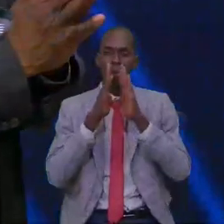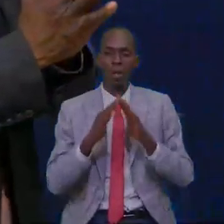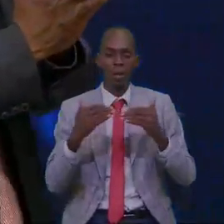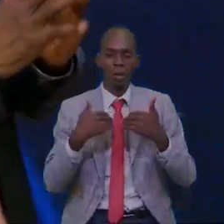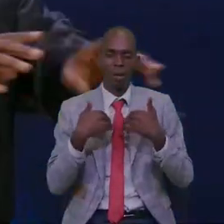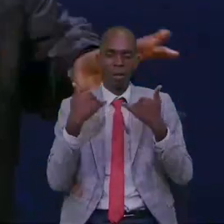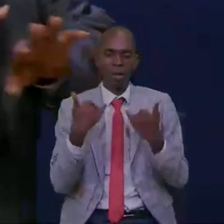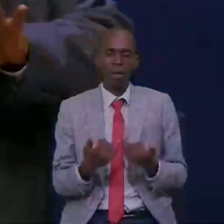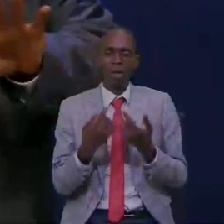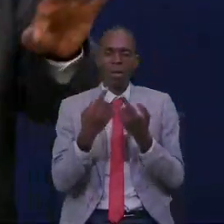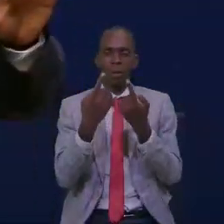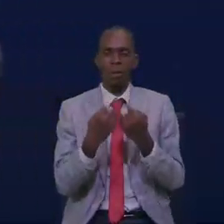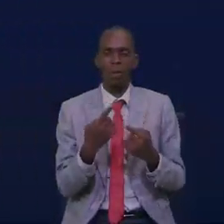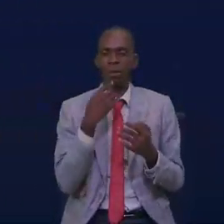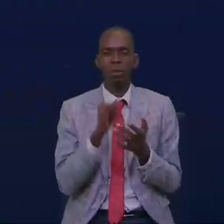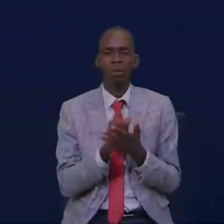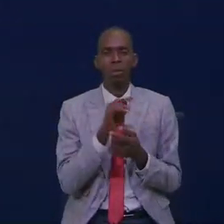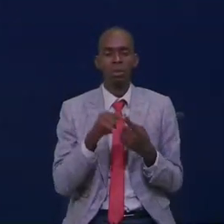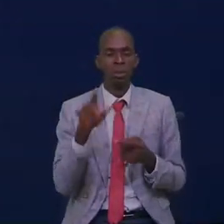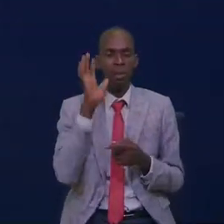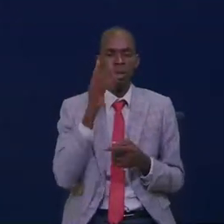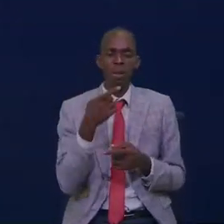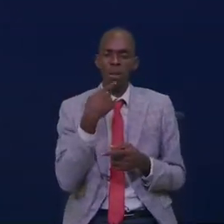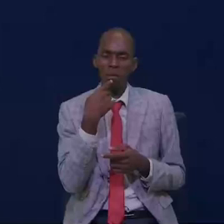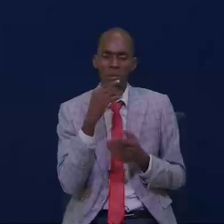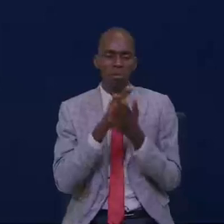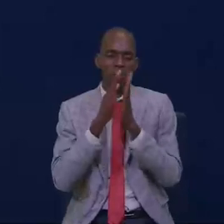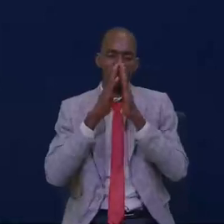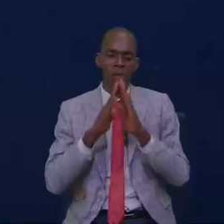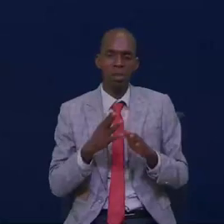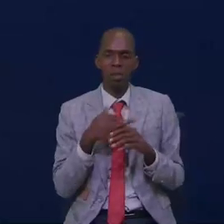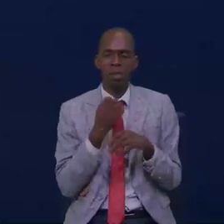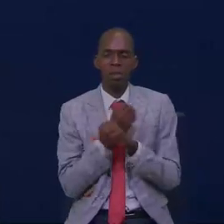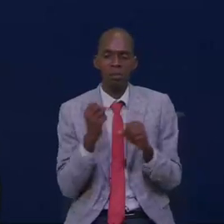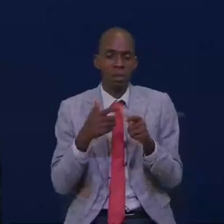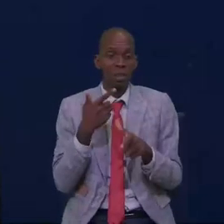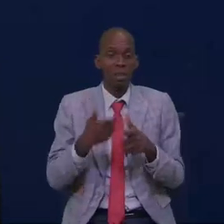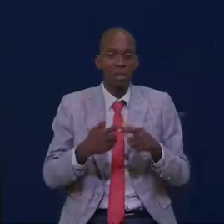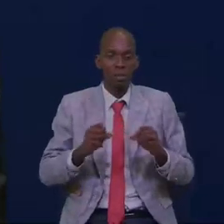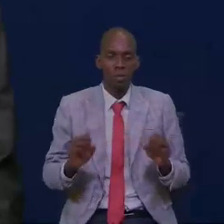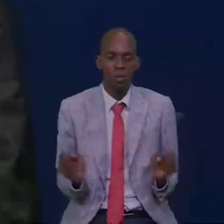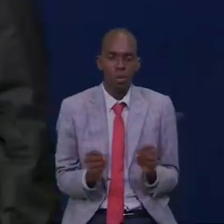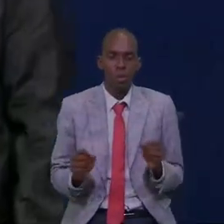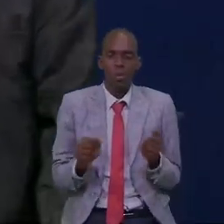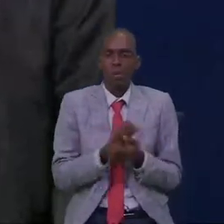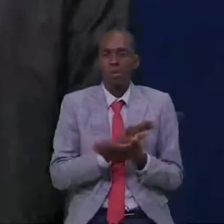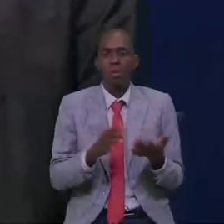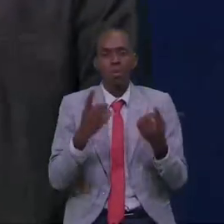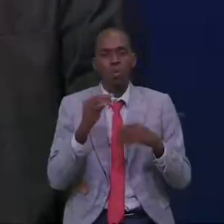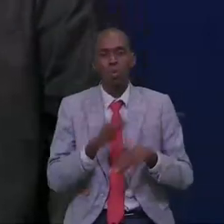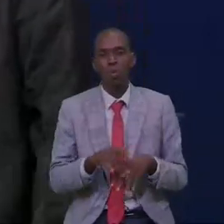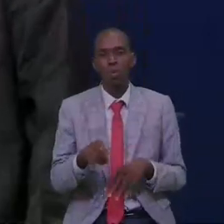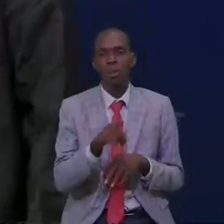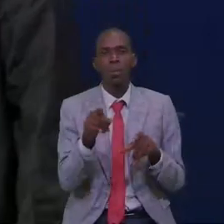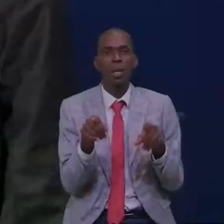il y a la paix dans le monde entier. Quand les hommes diront paix et sûreté, alors une ruine soudaine les